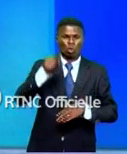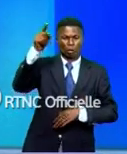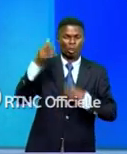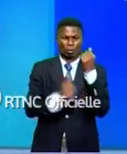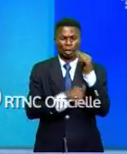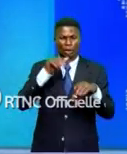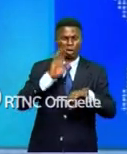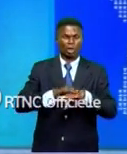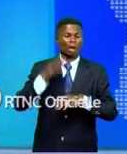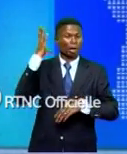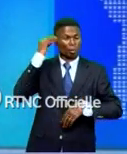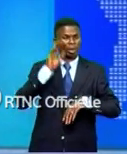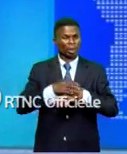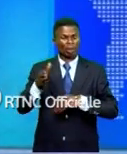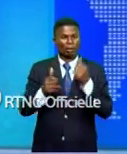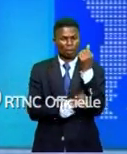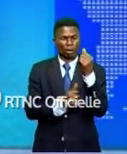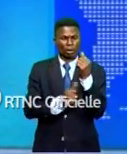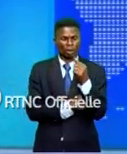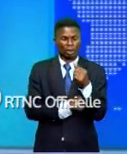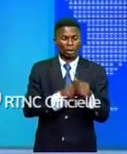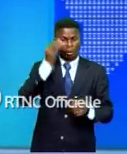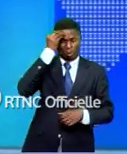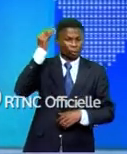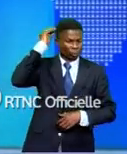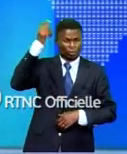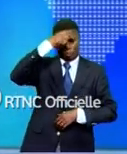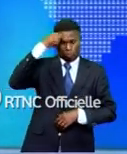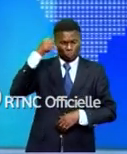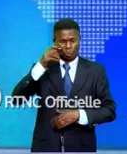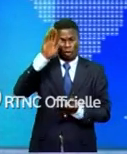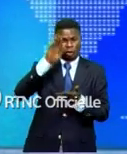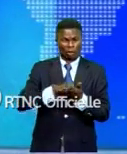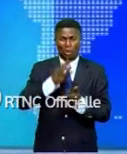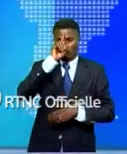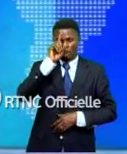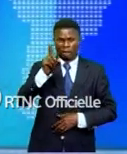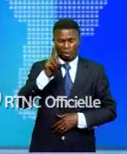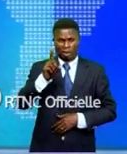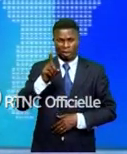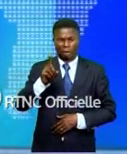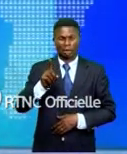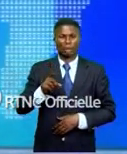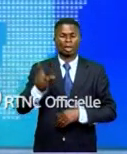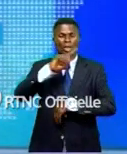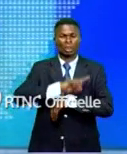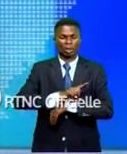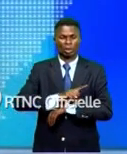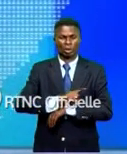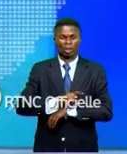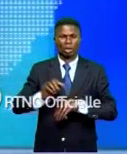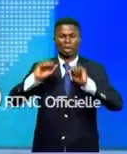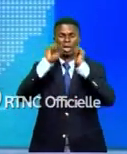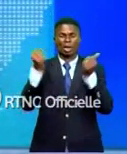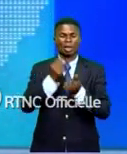personnes dans le monde. Les individus trisomiques souffrent d'une déficience intellectuelle. En marge de cette journée, l'ASEF, l'Association